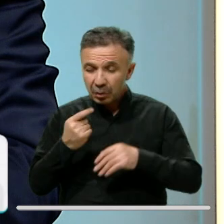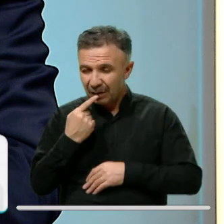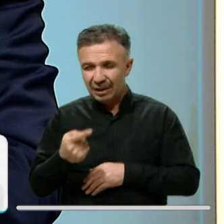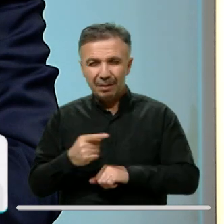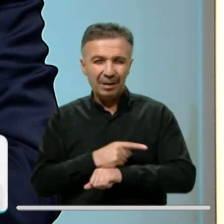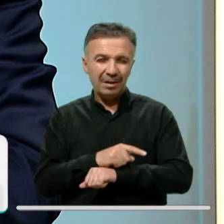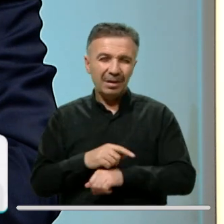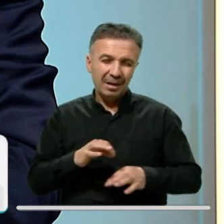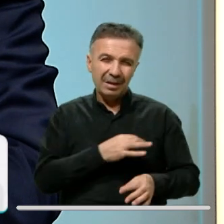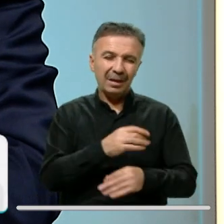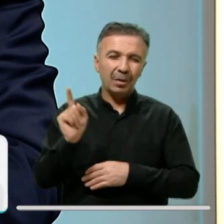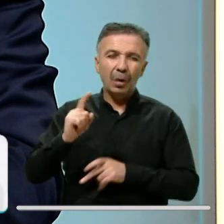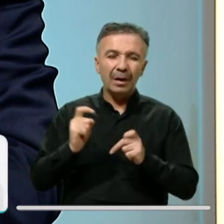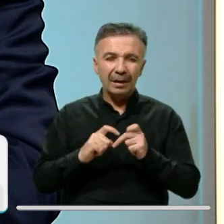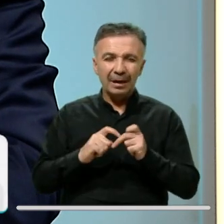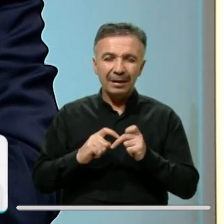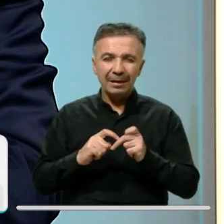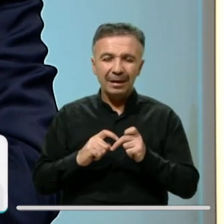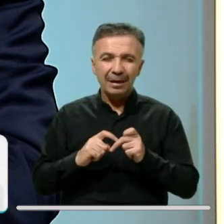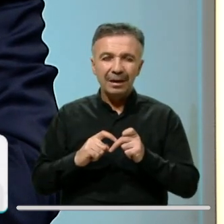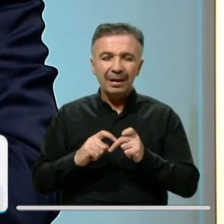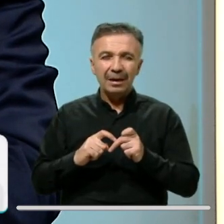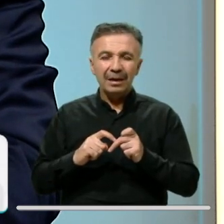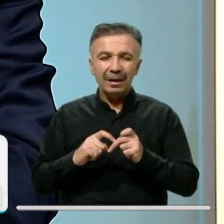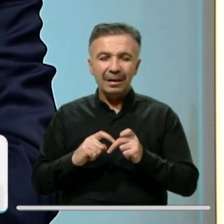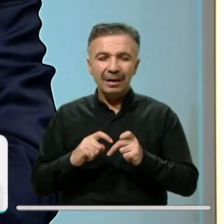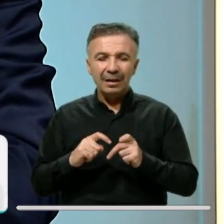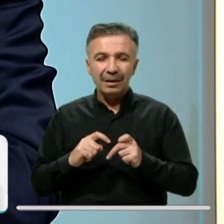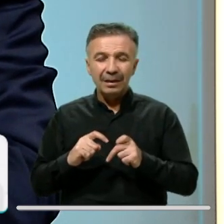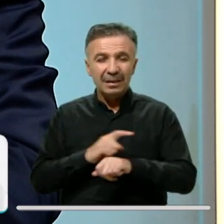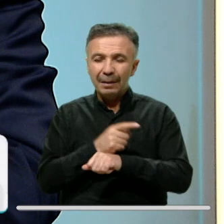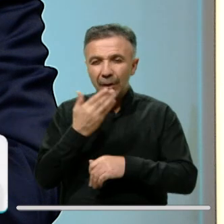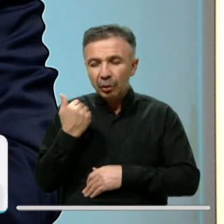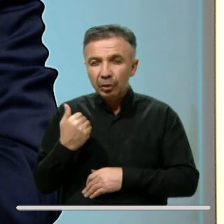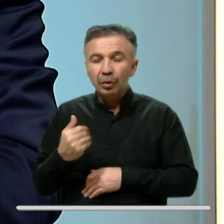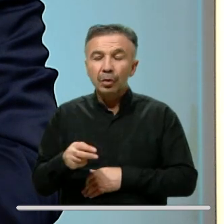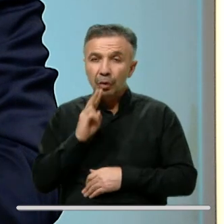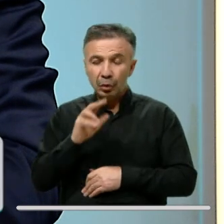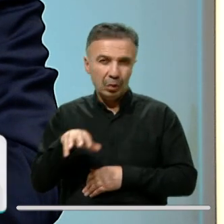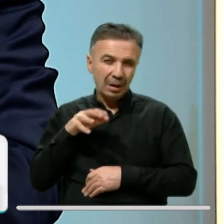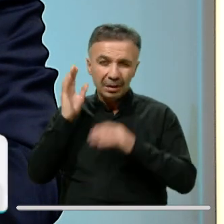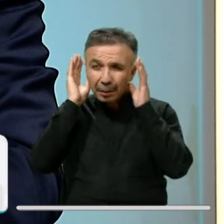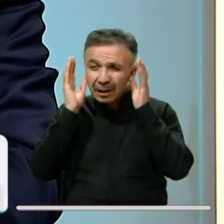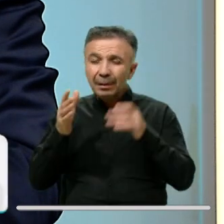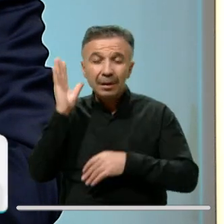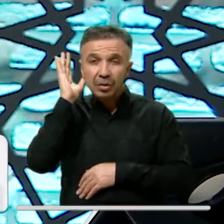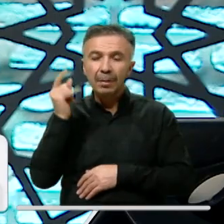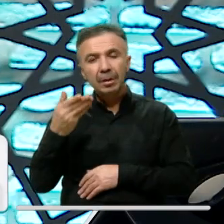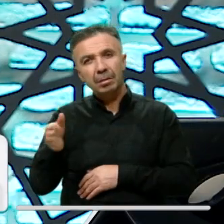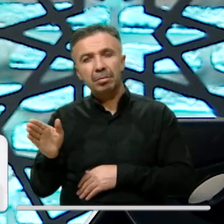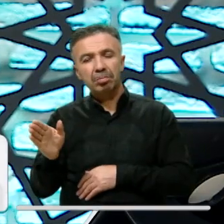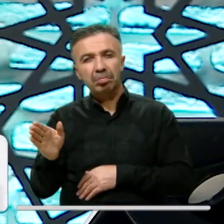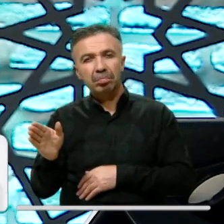da ben 10 rekat kılacak kadar zamanım yok deyip bu sefer son sünneti de kılmadan çıkıyorlar. Evet, inşallah düzelir.